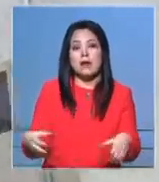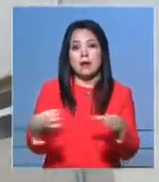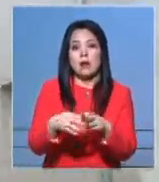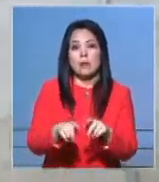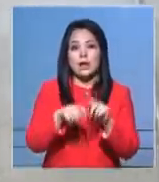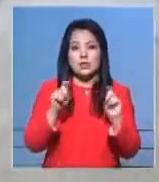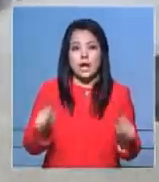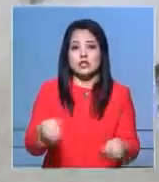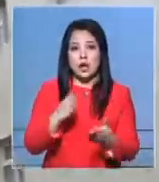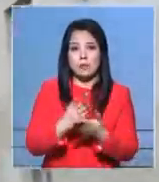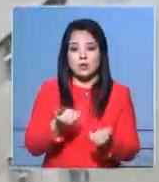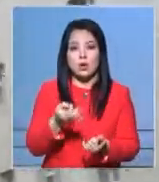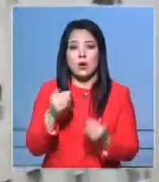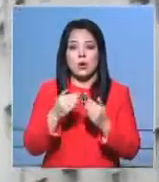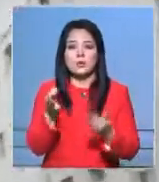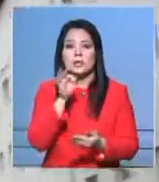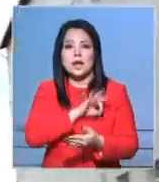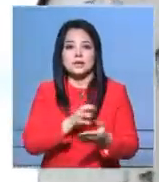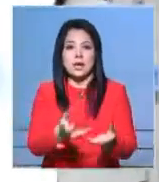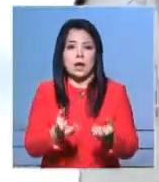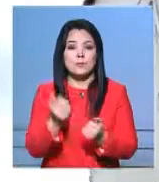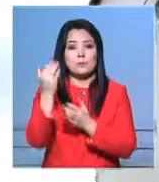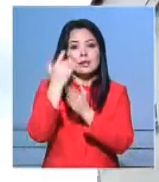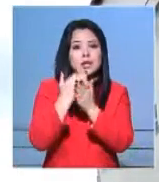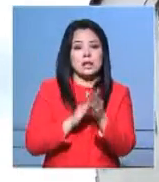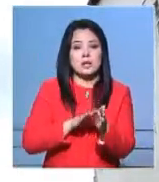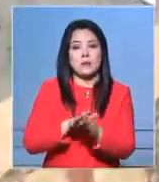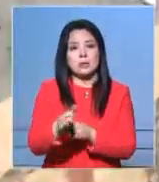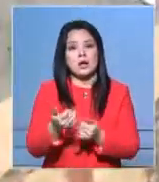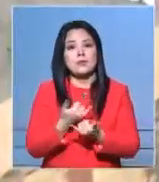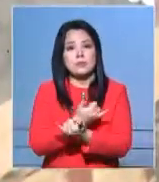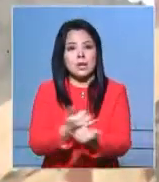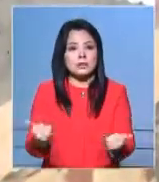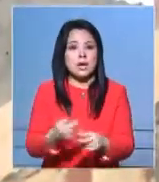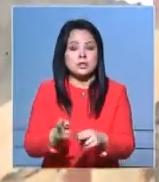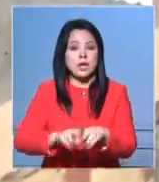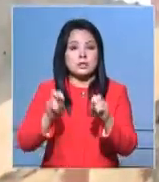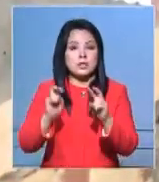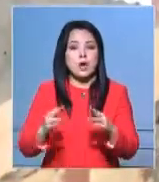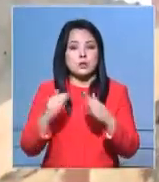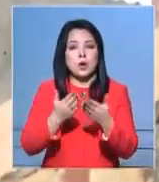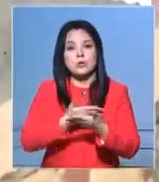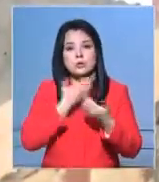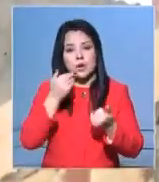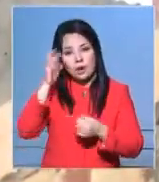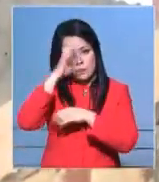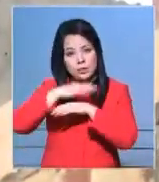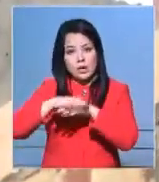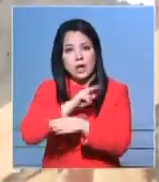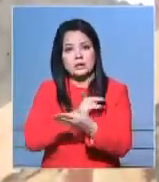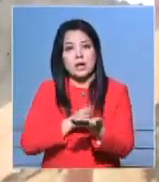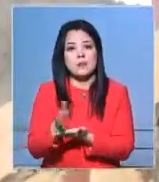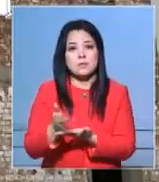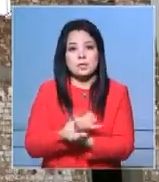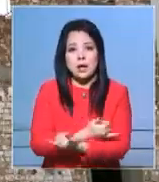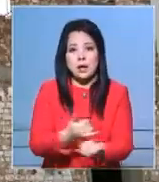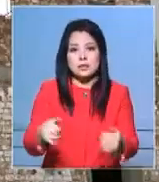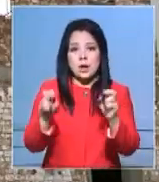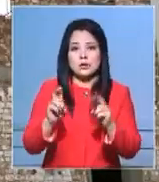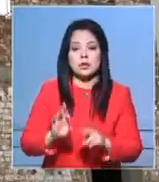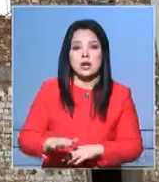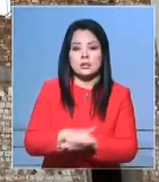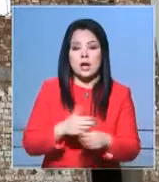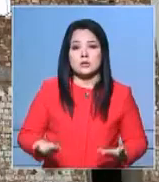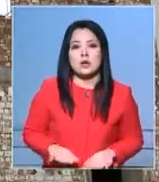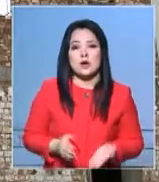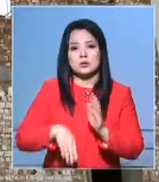ашылды. Бұл қолжетімді баспана бағдарламасын іске асыруға бағытталған алғашқы қадам баспанасы жоқ мемлекеттік қызметкерлердің әлеуметтік жағдайын